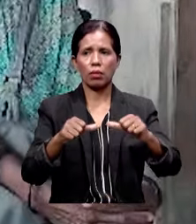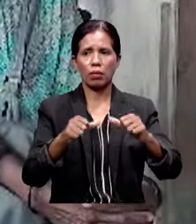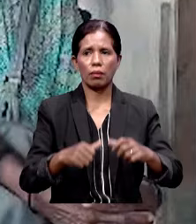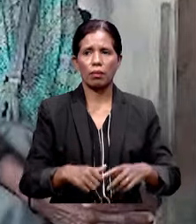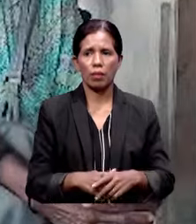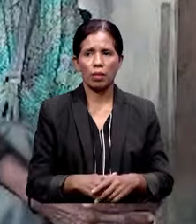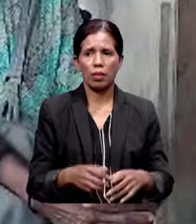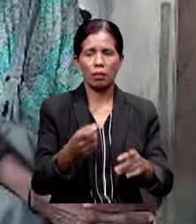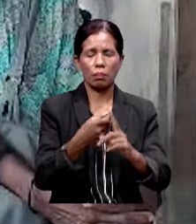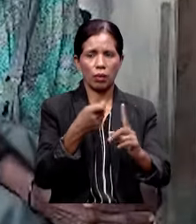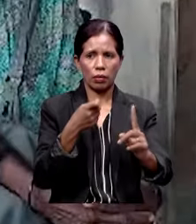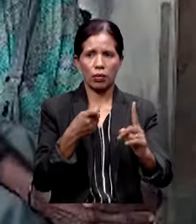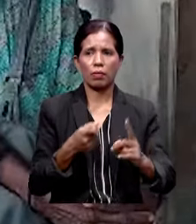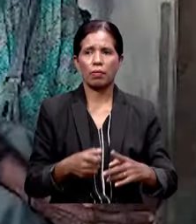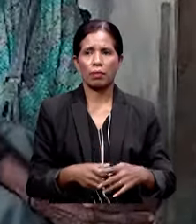mai husi,